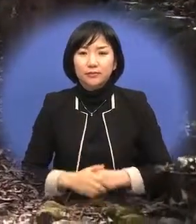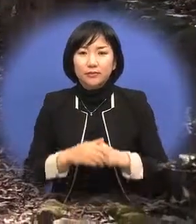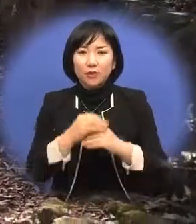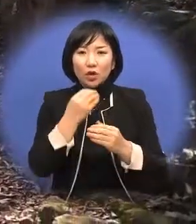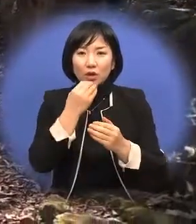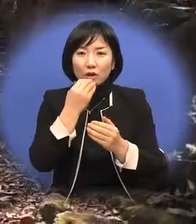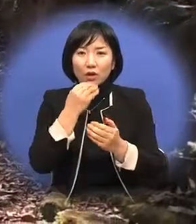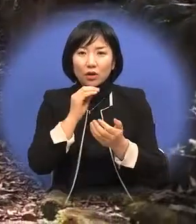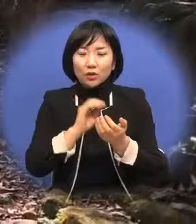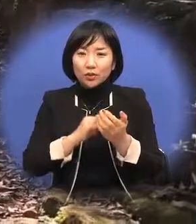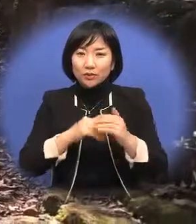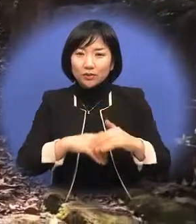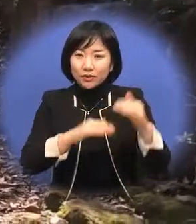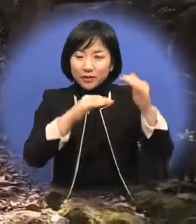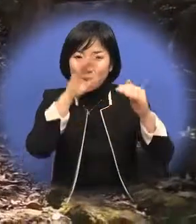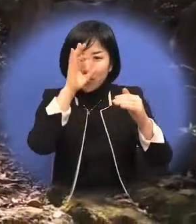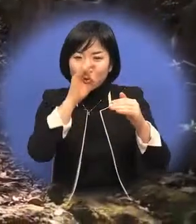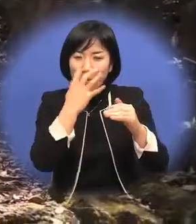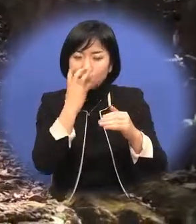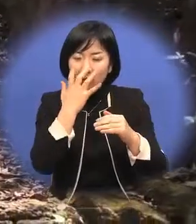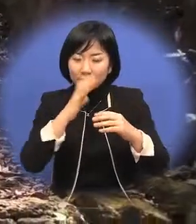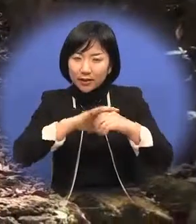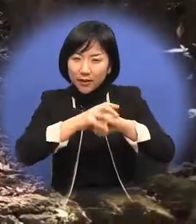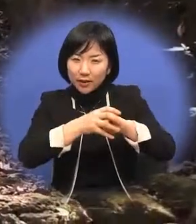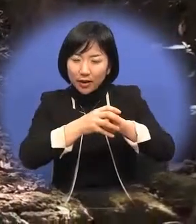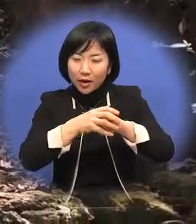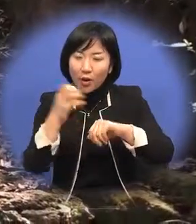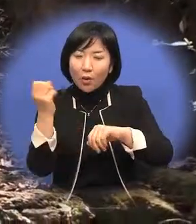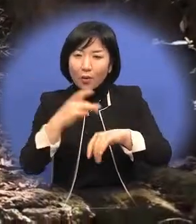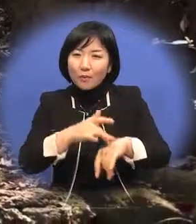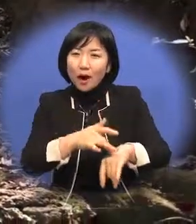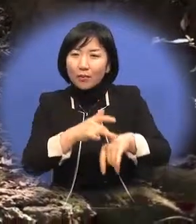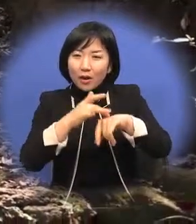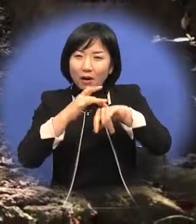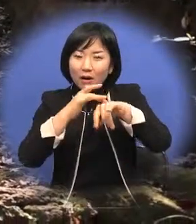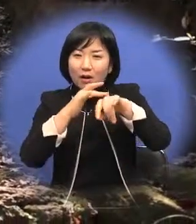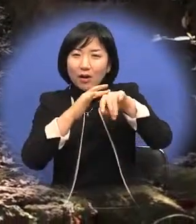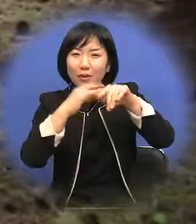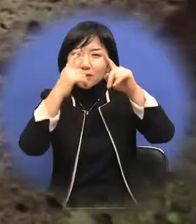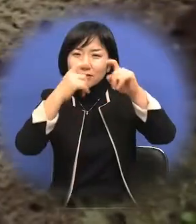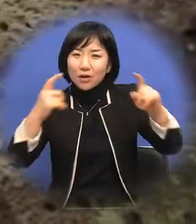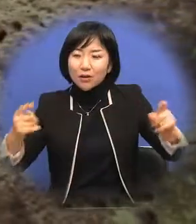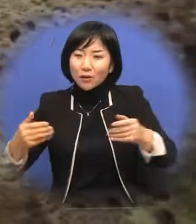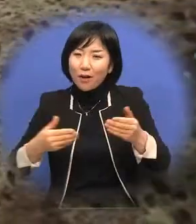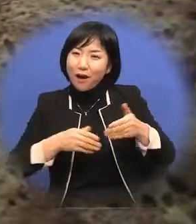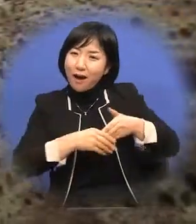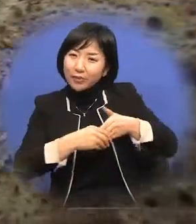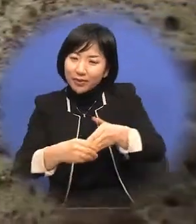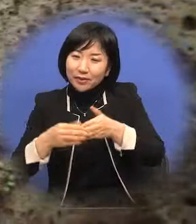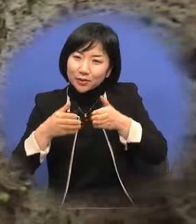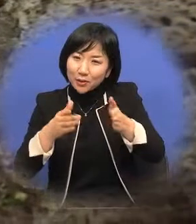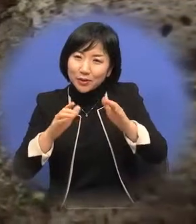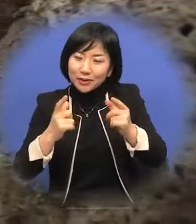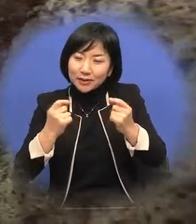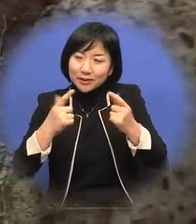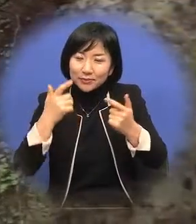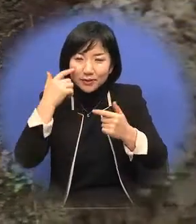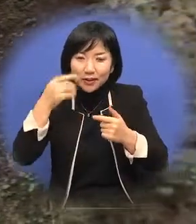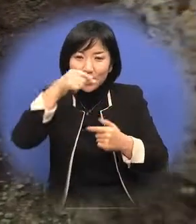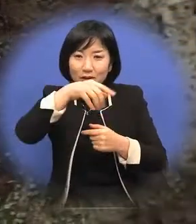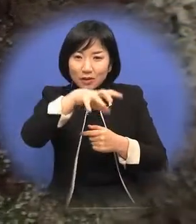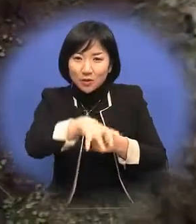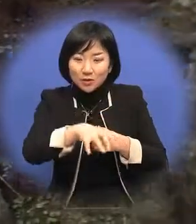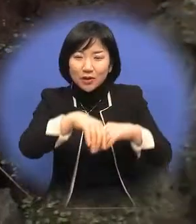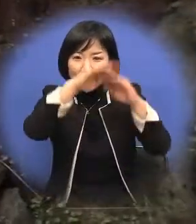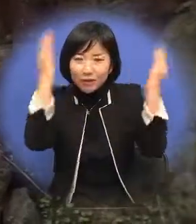돌계단 보이시죠? 미지의 세계, 혹은 마법의 성으로 안내하는 통로 같지 않습니까? 선을